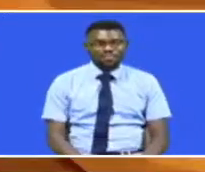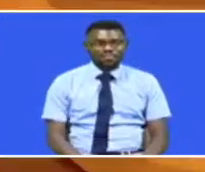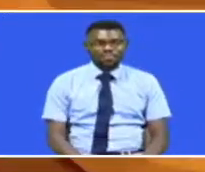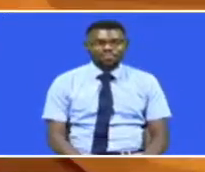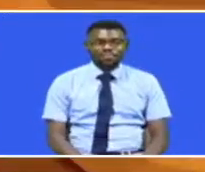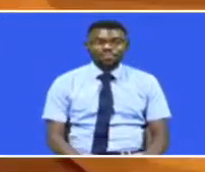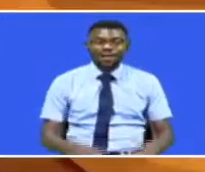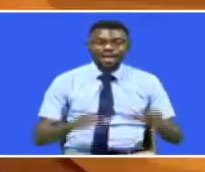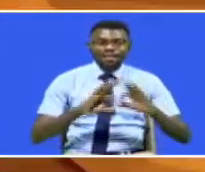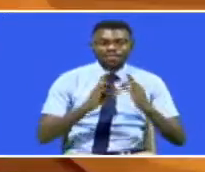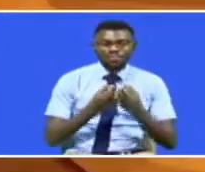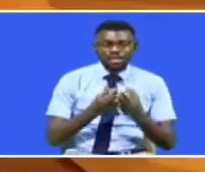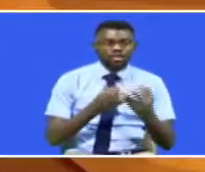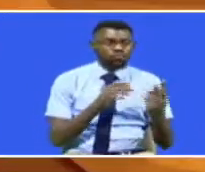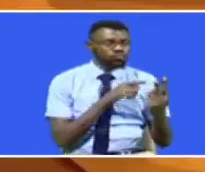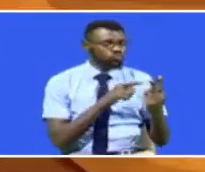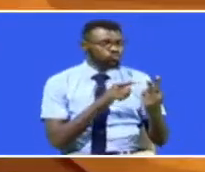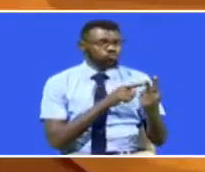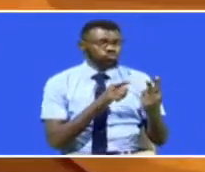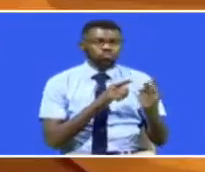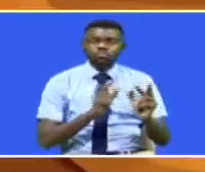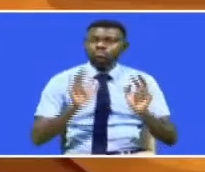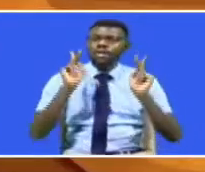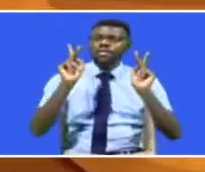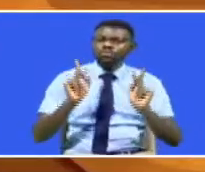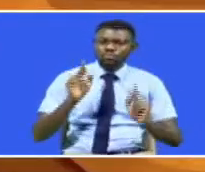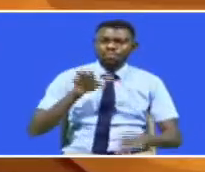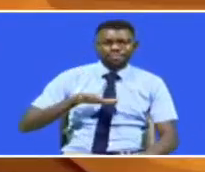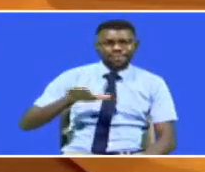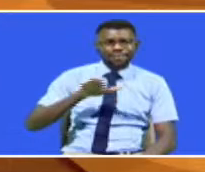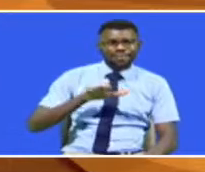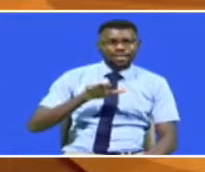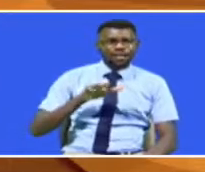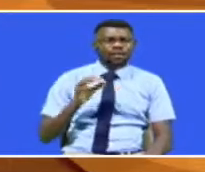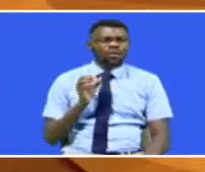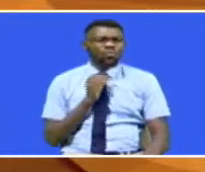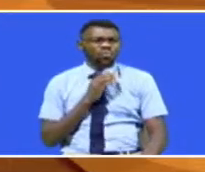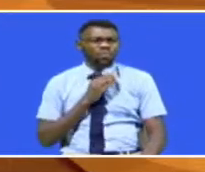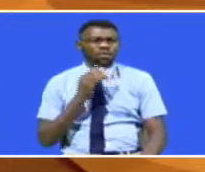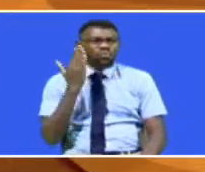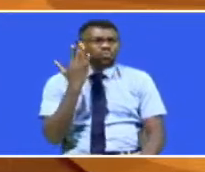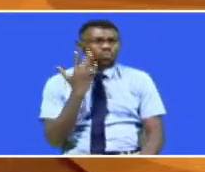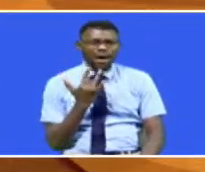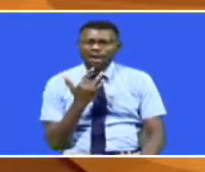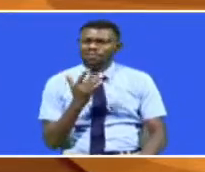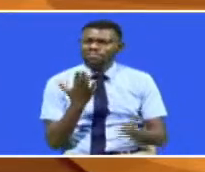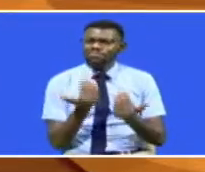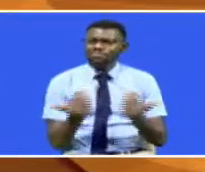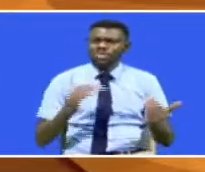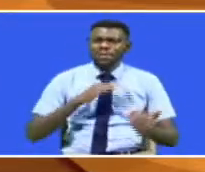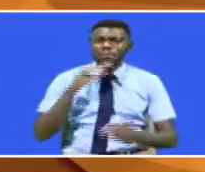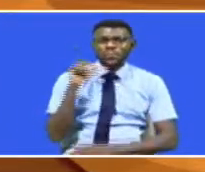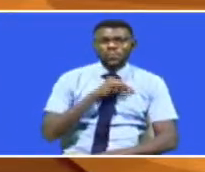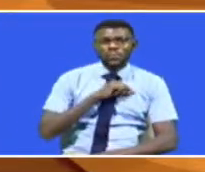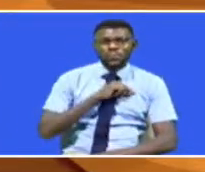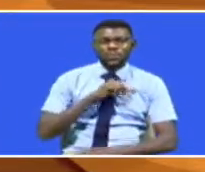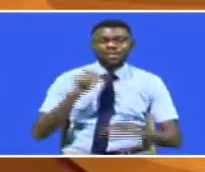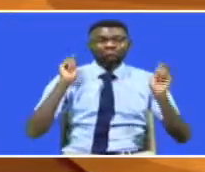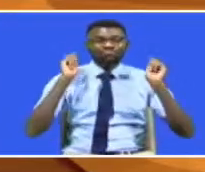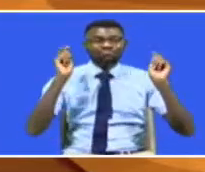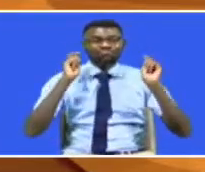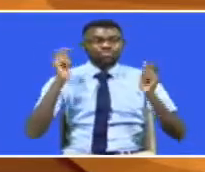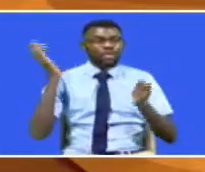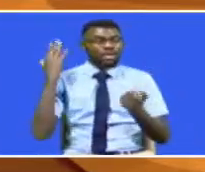Na familia mbili kutoka kaunti ya Kisumu zinalilia haki baada ya wapendwa wao kufariki kwenye machafuko ya maandamano ya Jumatano wiki